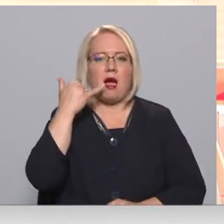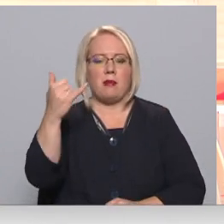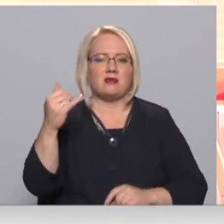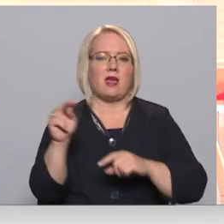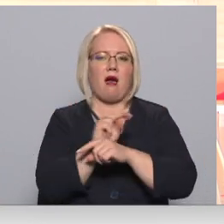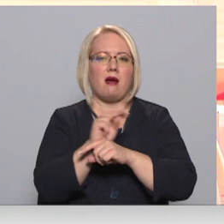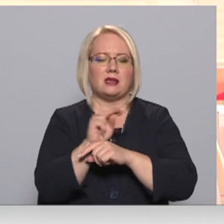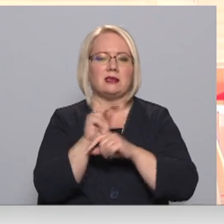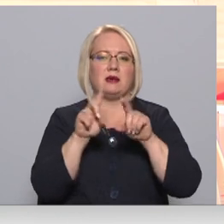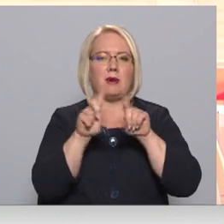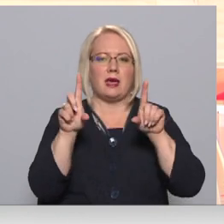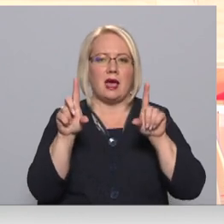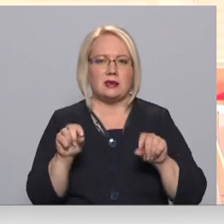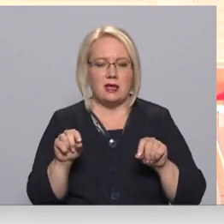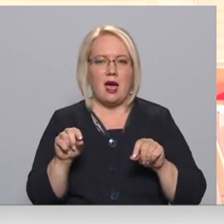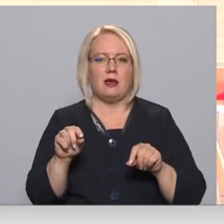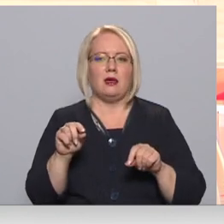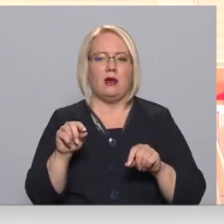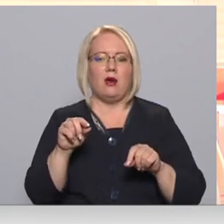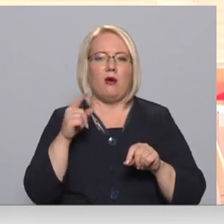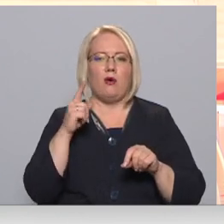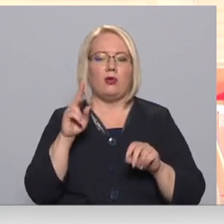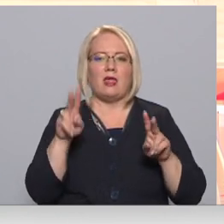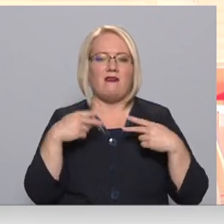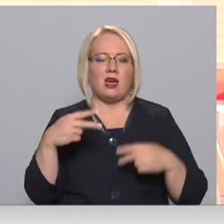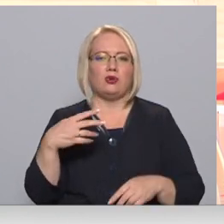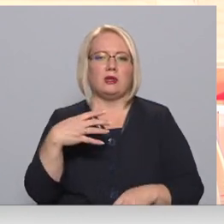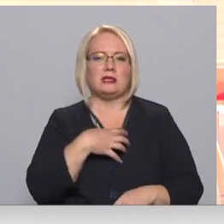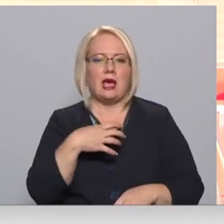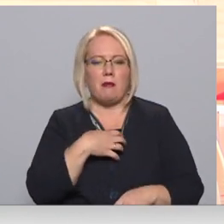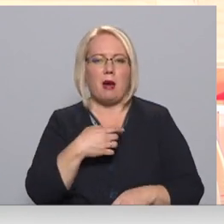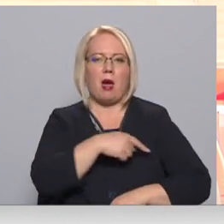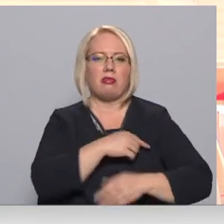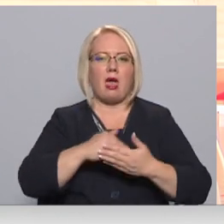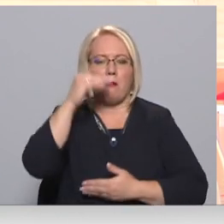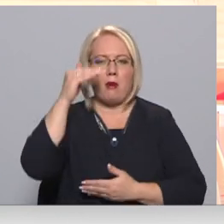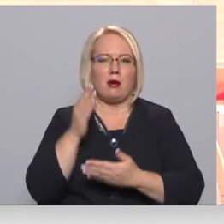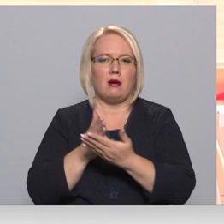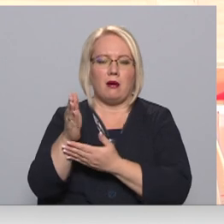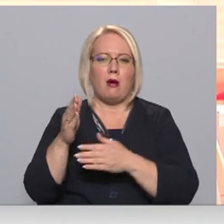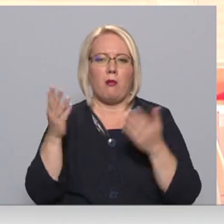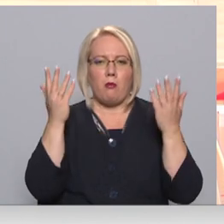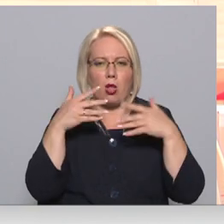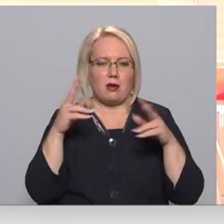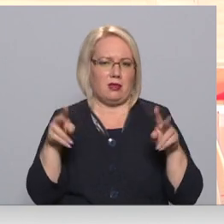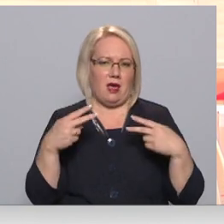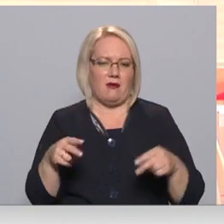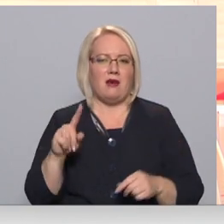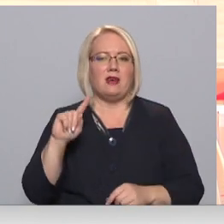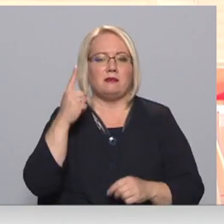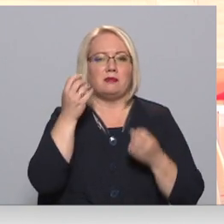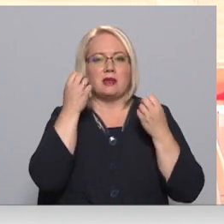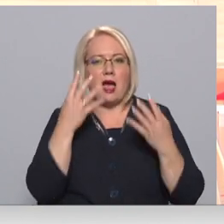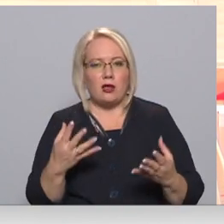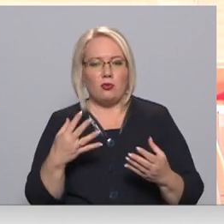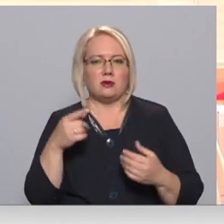iestādi. Un nevajag pacientam doties slimām ar augstu temperatūras polikliniku. Nu, ir jāpiezvana no sākuma. Iespējams, pacients tiks